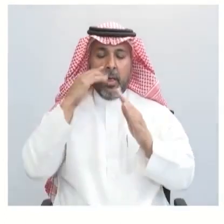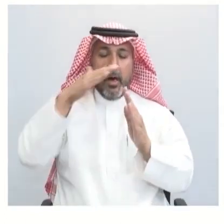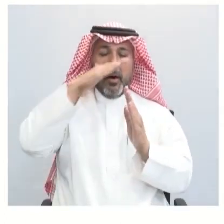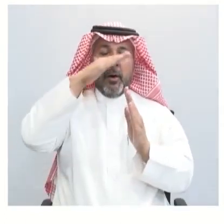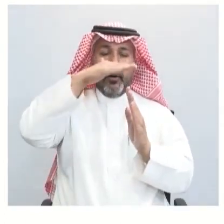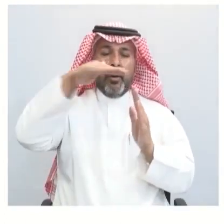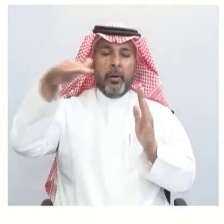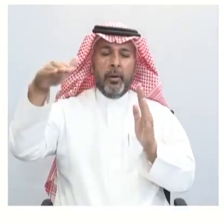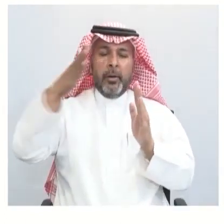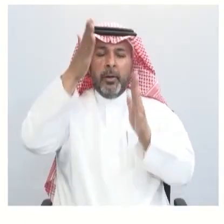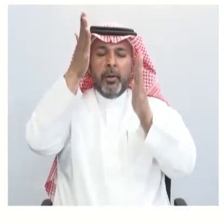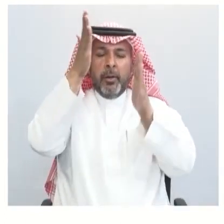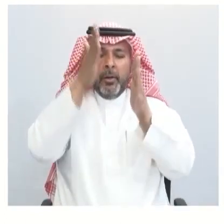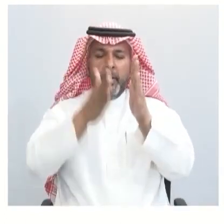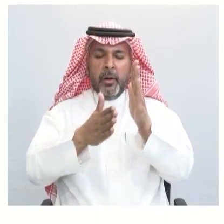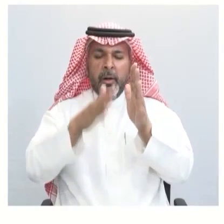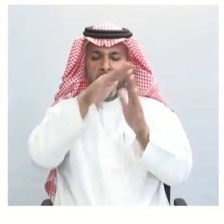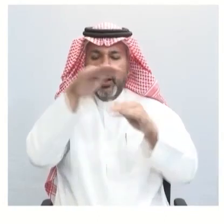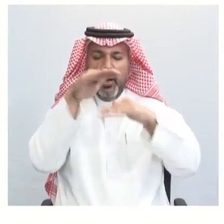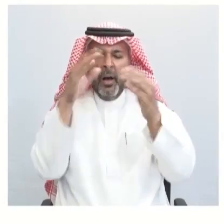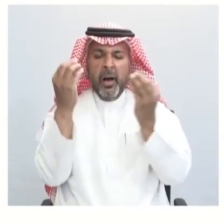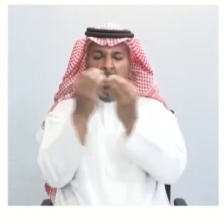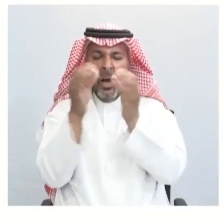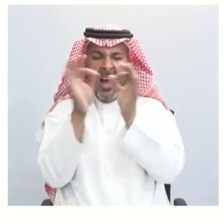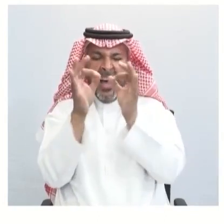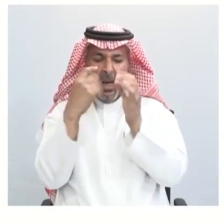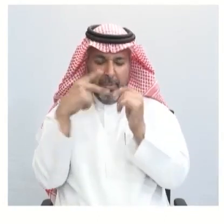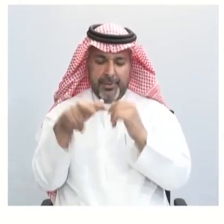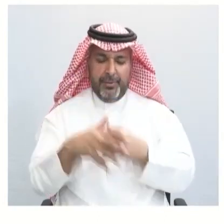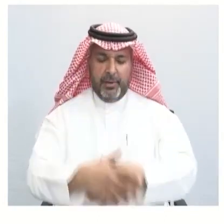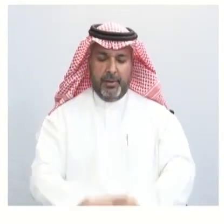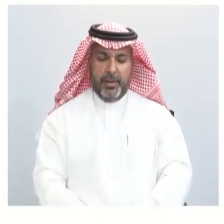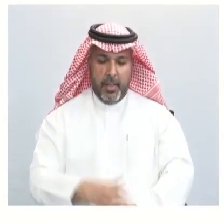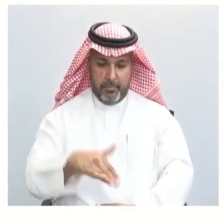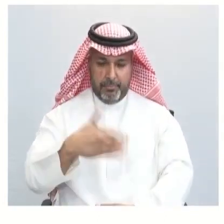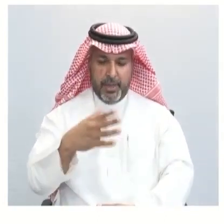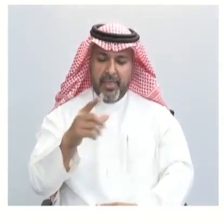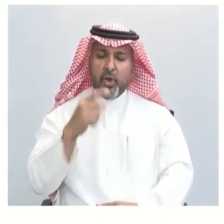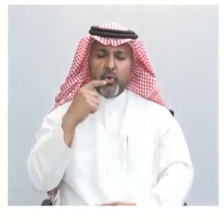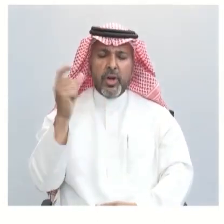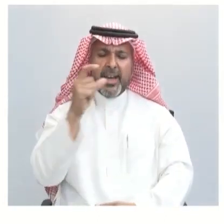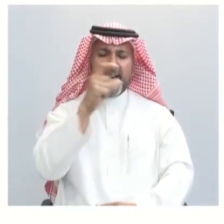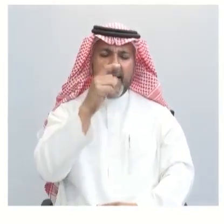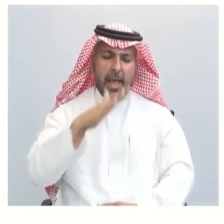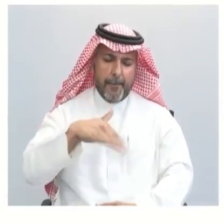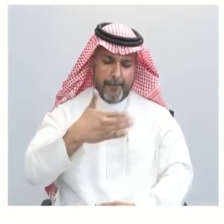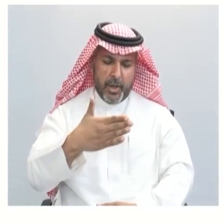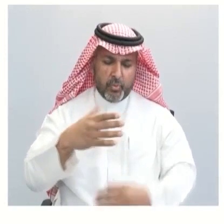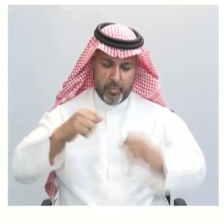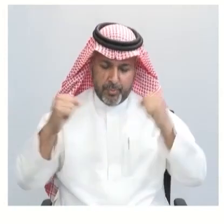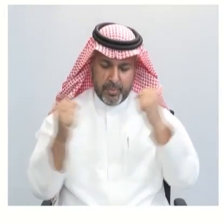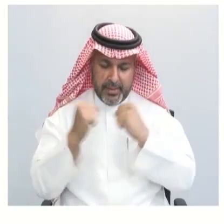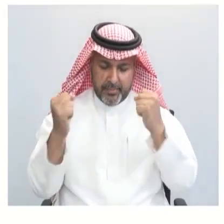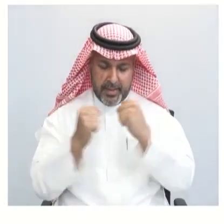طرفي التمثيل البياني للداله طبعا الان احنا عندنا متغير في المقام فسمي الداله هنا